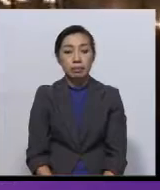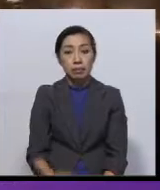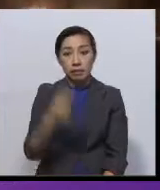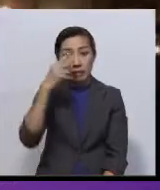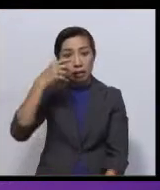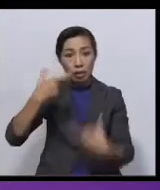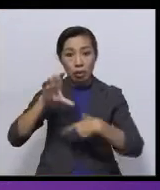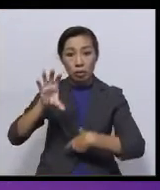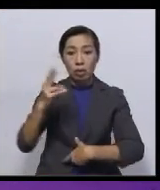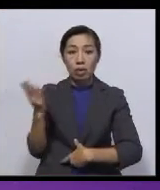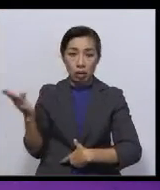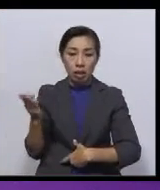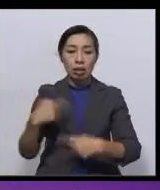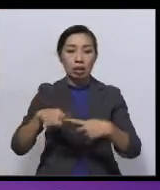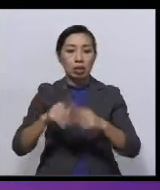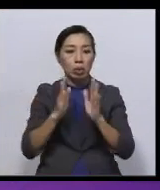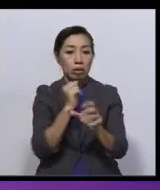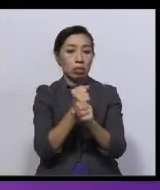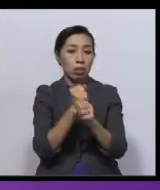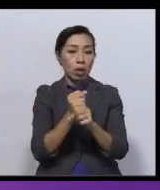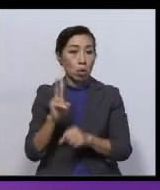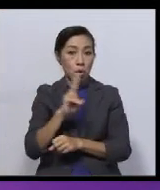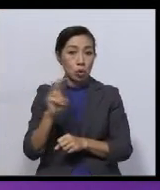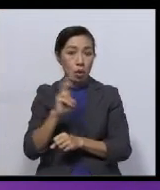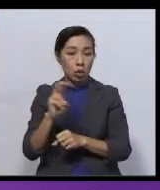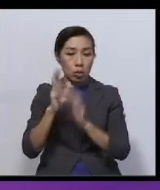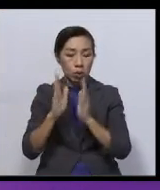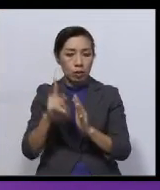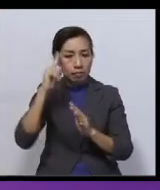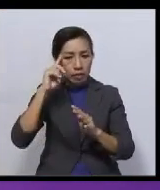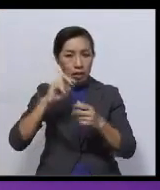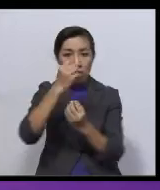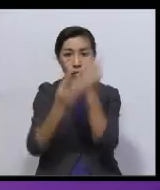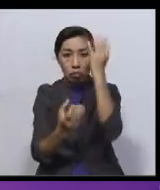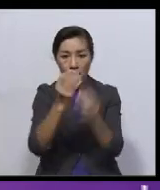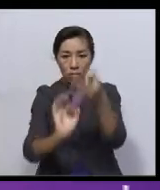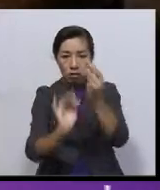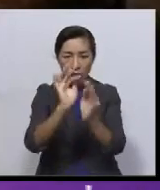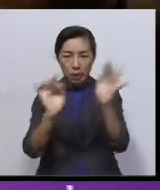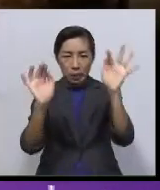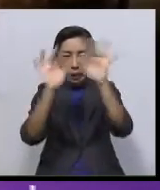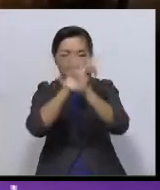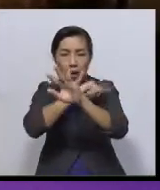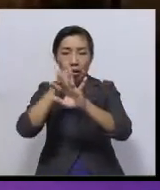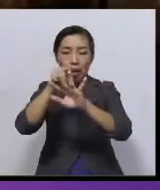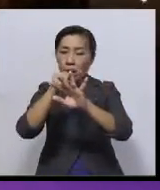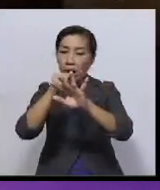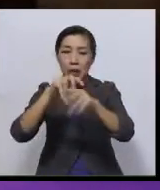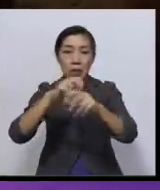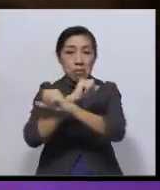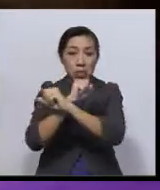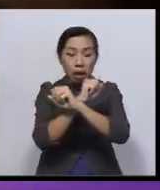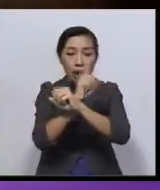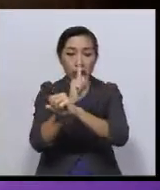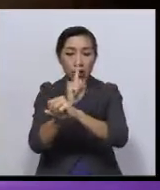ตามทเหในภาพนี้นะคะราทีกวา 209 ได้ร่วมกจกรรมเชิงรุกแก้ไขปัหาไฟป่าและหมอกควรโดยจัดแ่งกำลงพลนัอุป